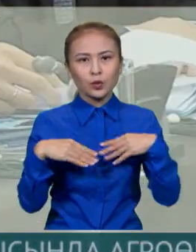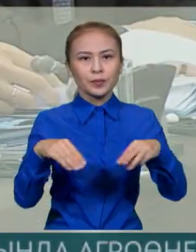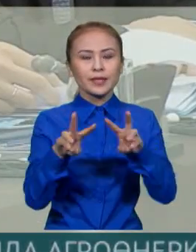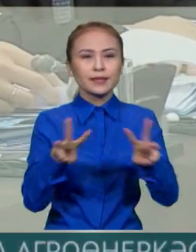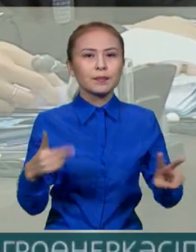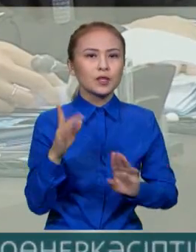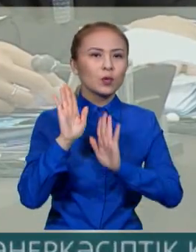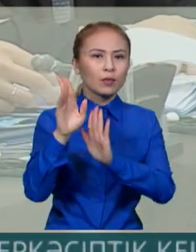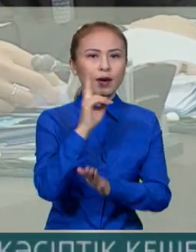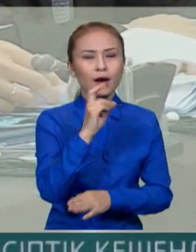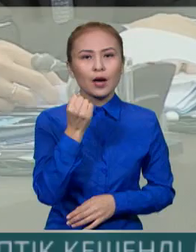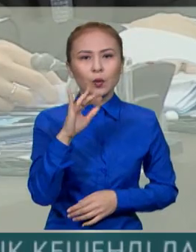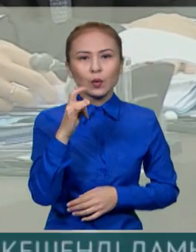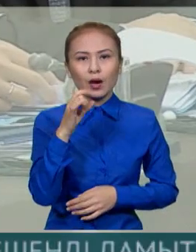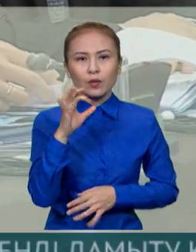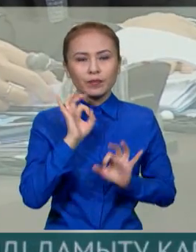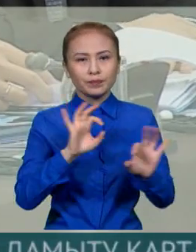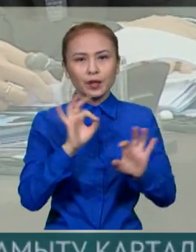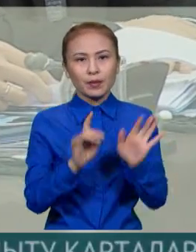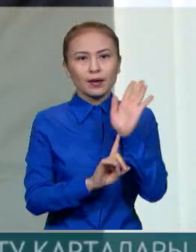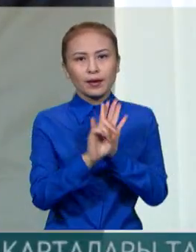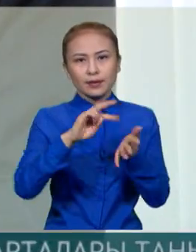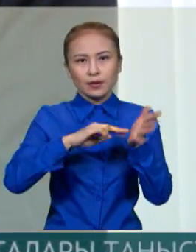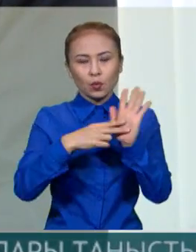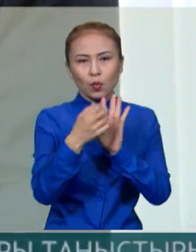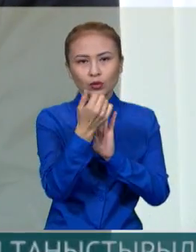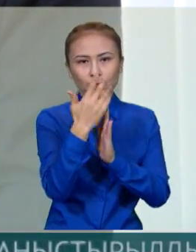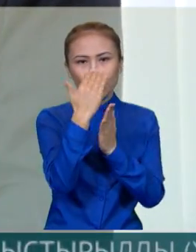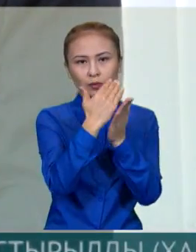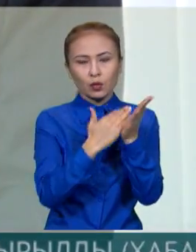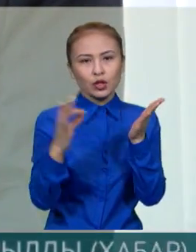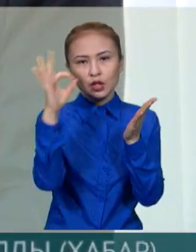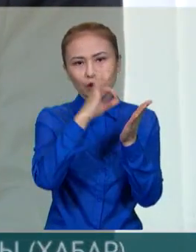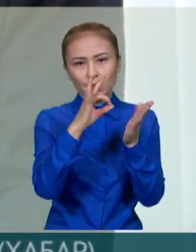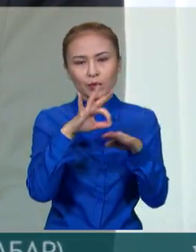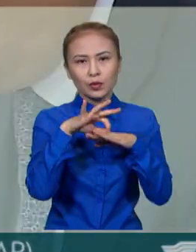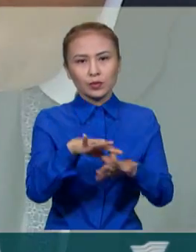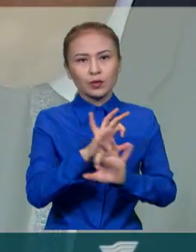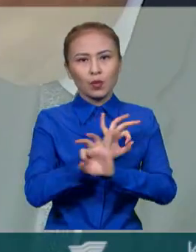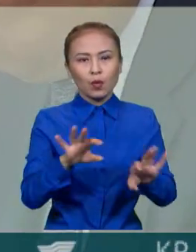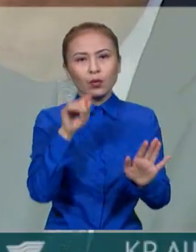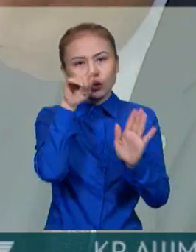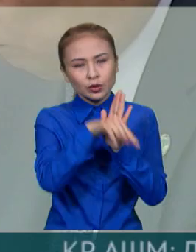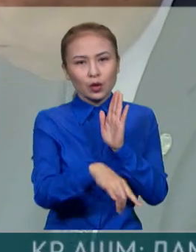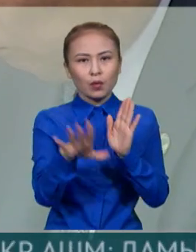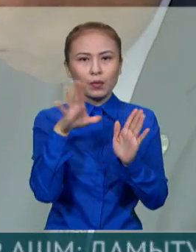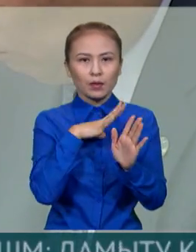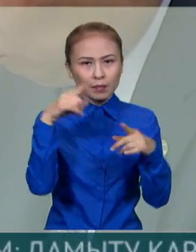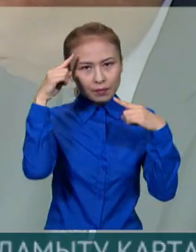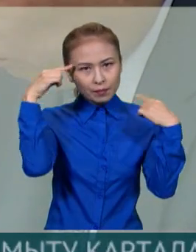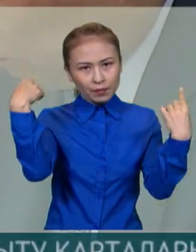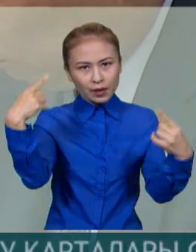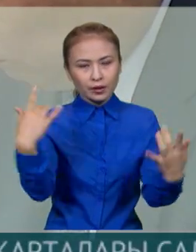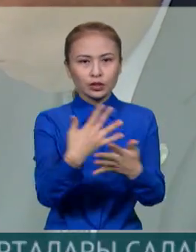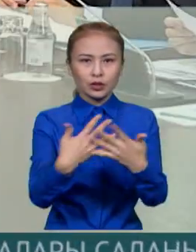бірінші орынбасары Қайрат Айтуғановтың мәліметінше, даму карталары саланы 13 бағыт бойынша жетілдіруді көздейді. Оның ішінде қой